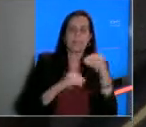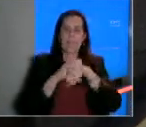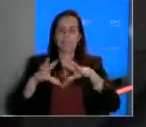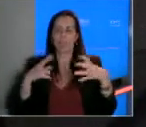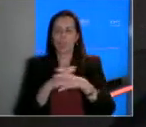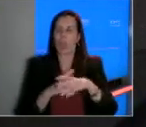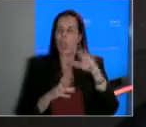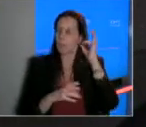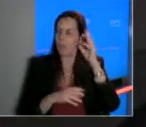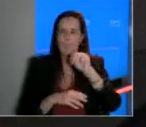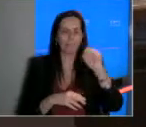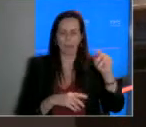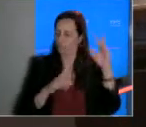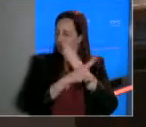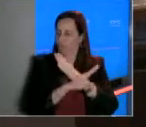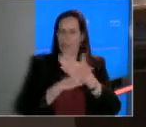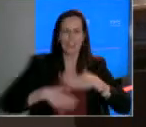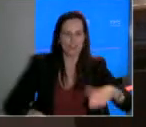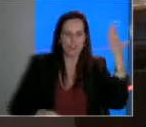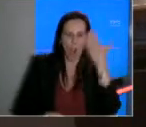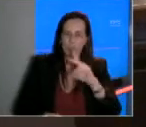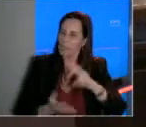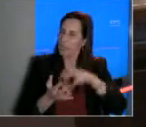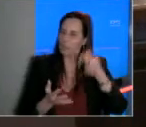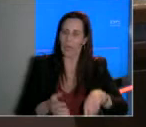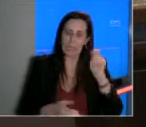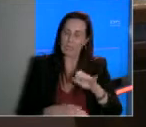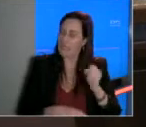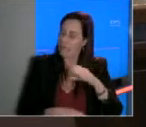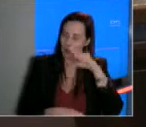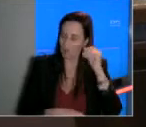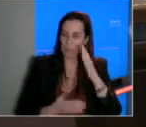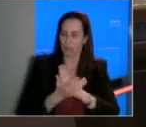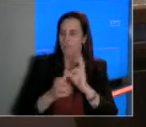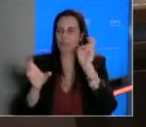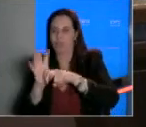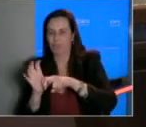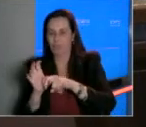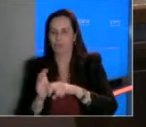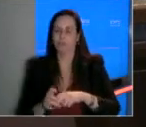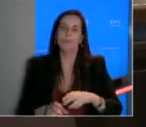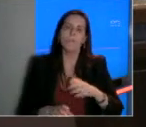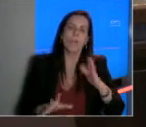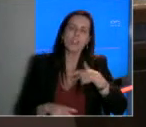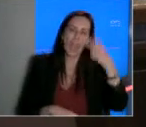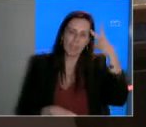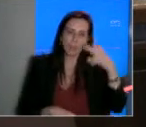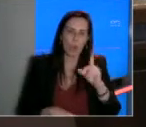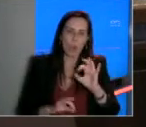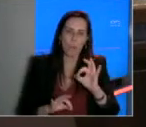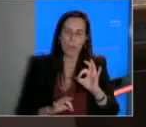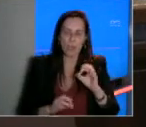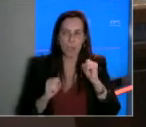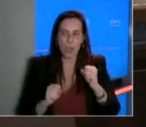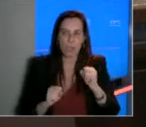אחדות. מרב מיכאלי החרימה. כנראה שמרב מיכאלי תצטרך להתפטר מן הכנסת אם אמיר פרץ יחליט להיכנס. אני, ממה שאני מבין, הוא לא לגמרי